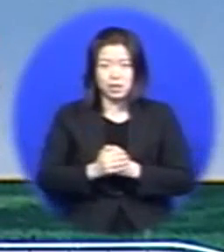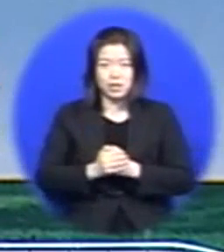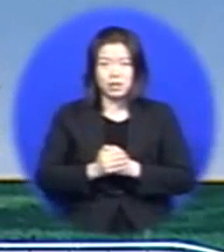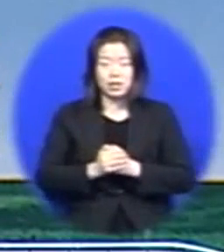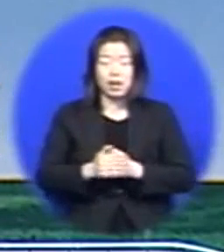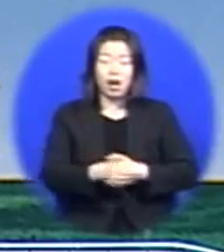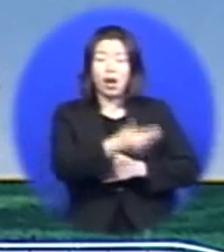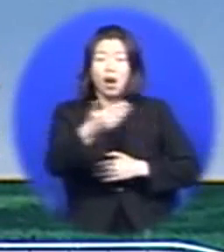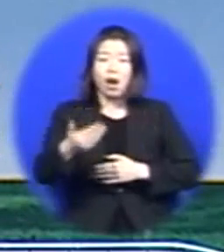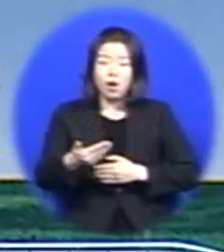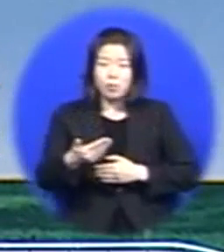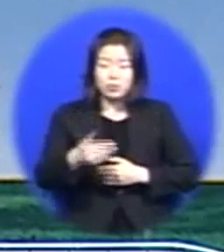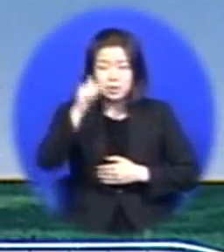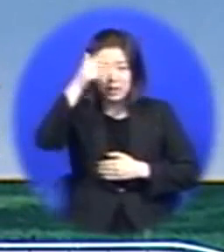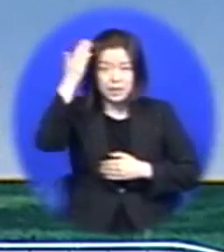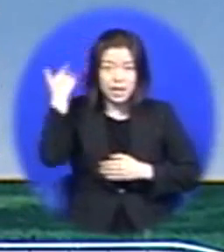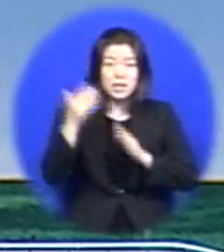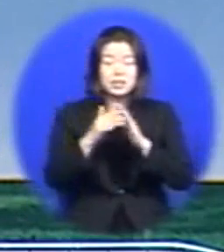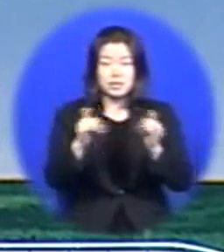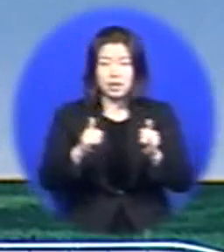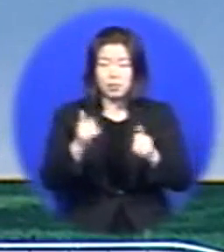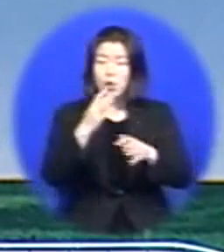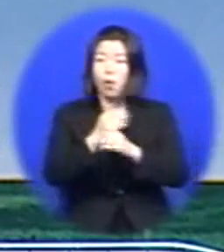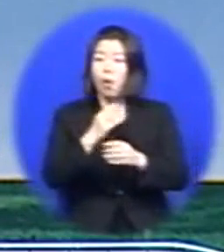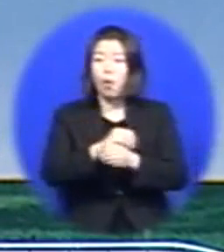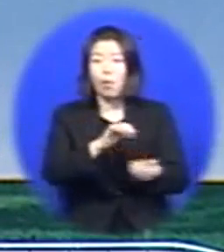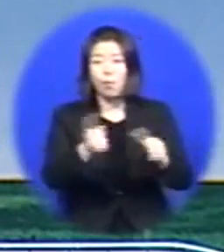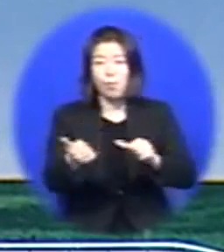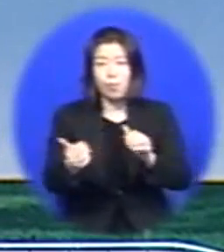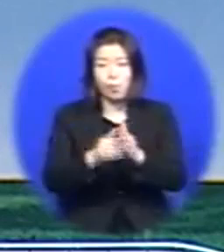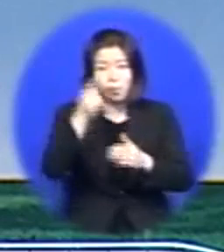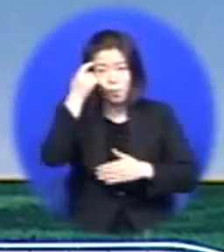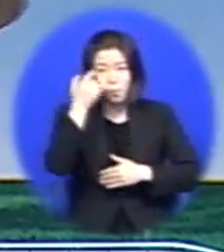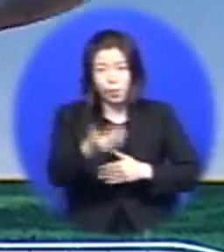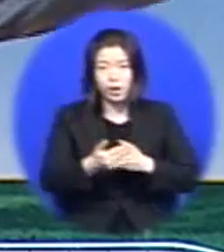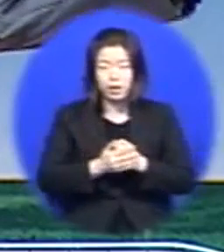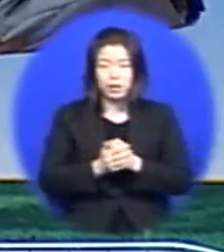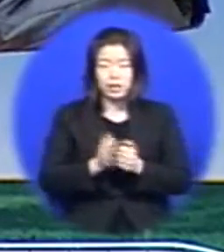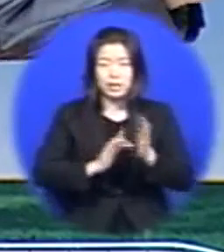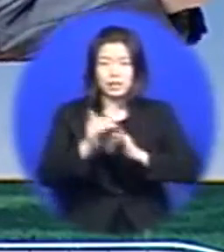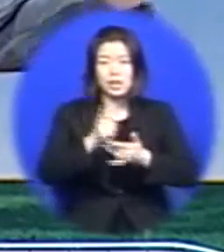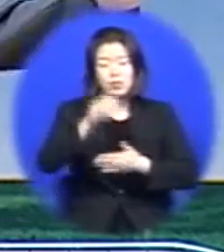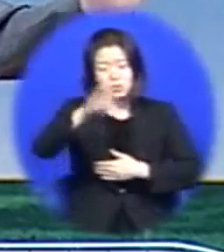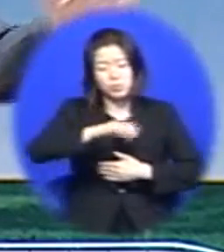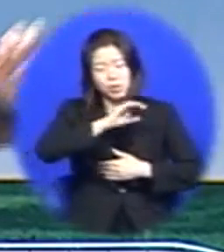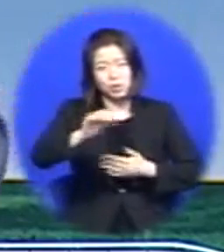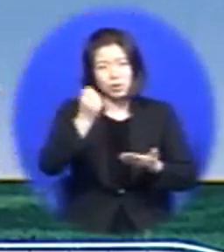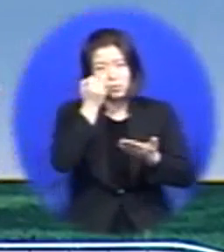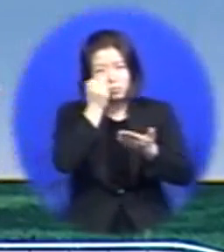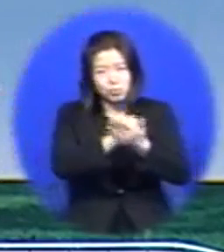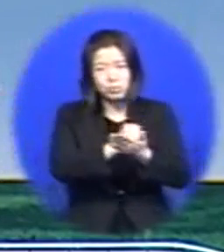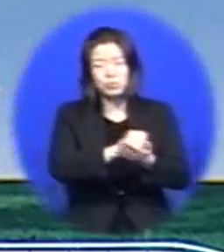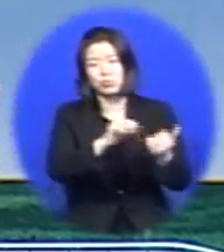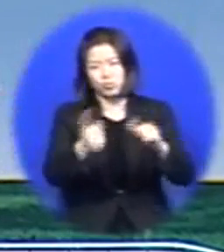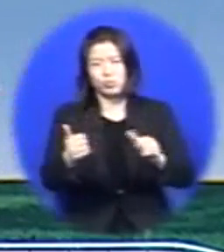여러분, 여러분의 옛사람이 언제 죽었습니까? 예수님이 십자가에 못 박히실 때